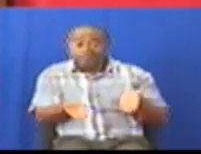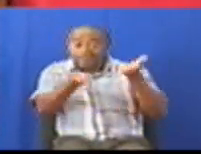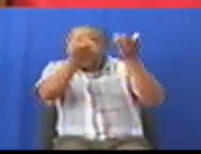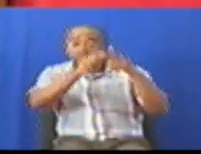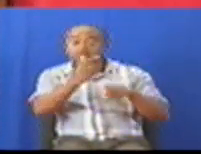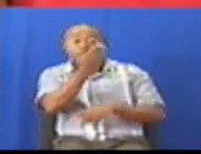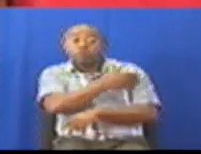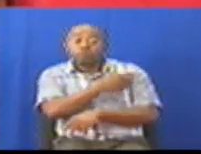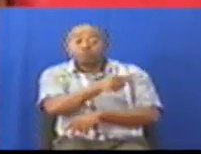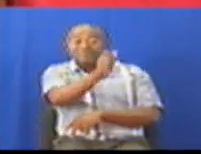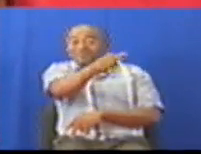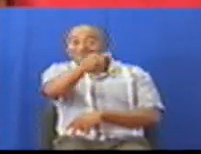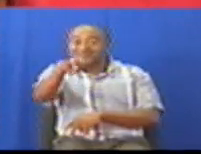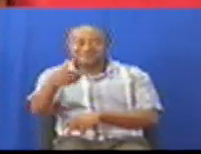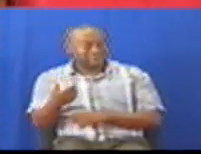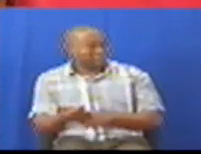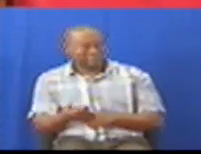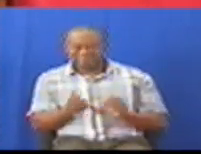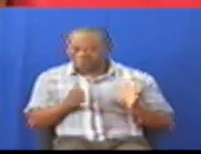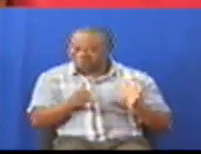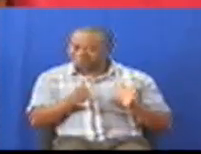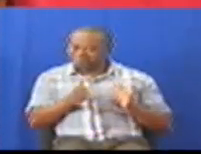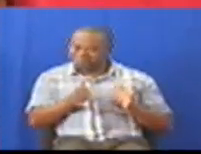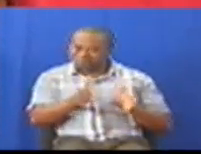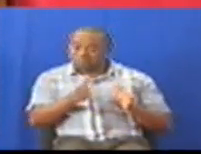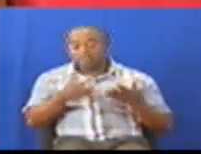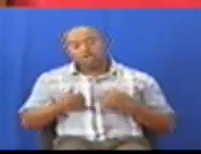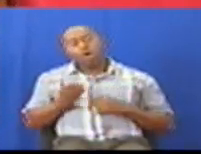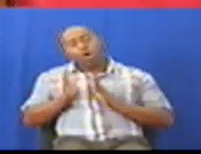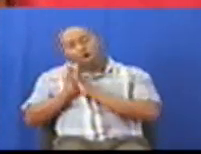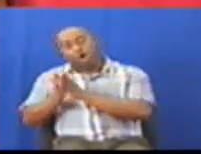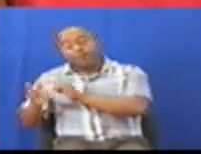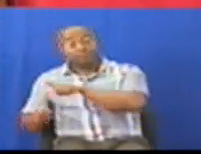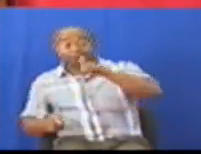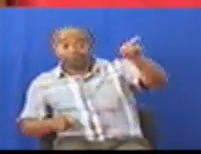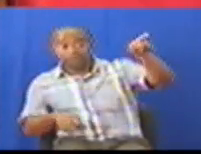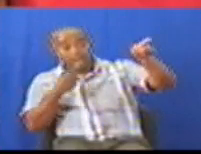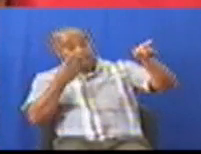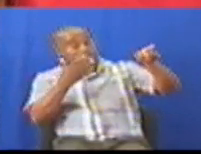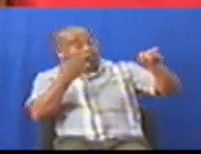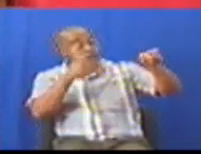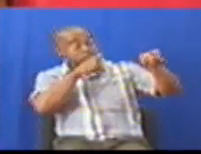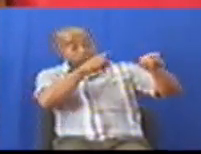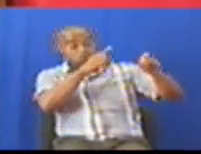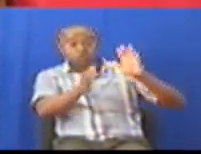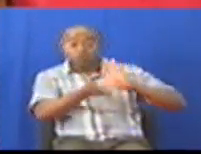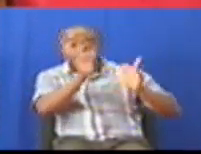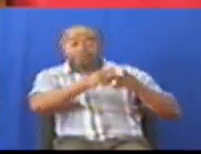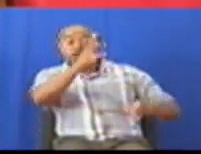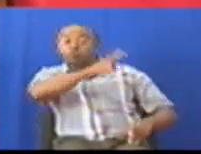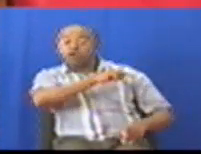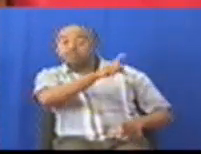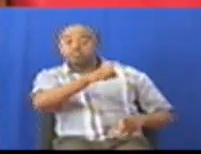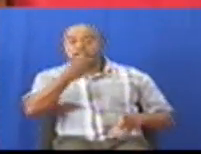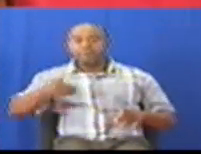za wananchi hazinaomba muangalie umuhimu wa kuanzisha ya kupeleka na kuajiri